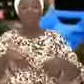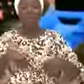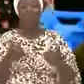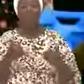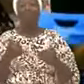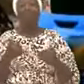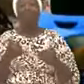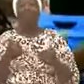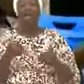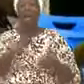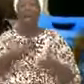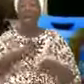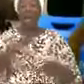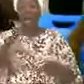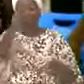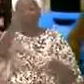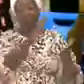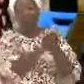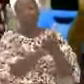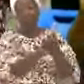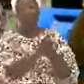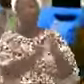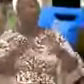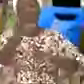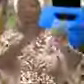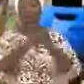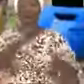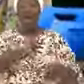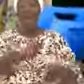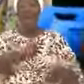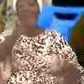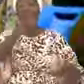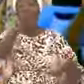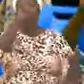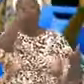je crois je crois